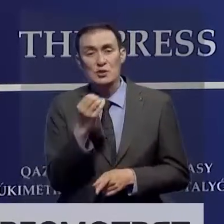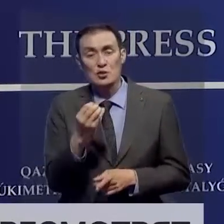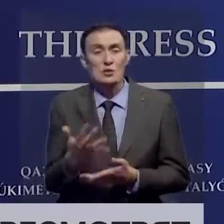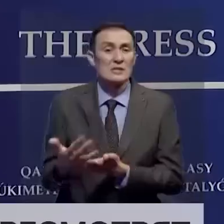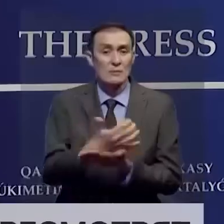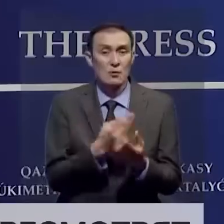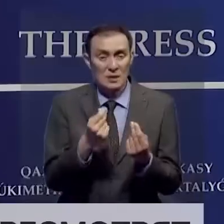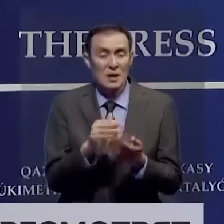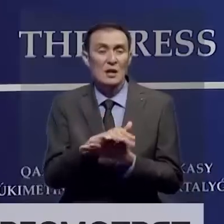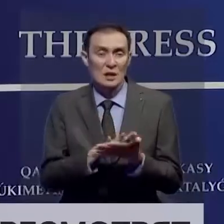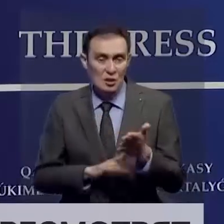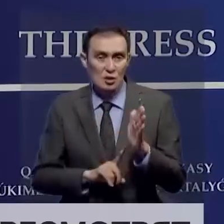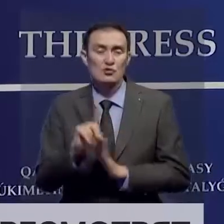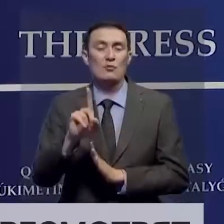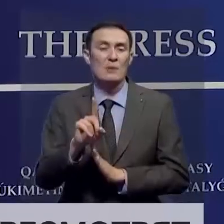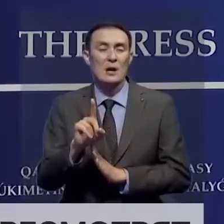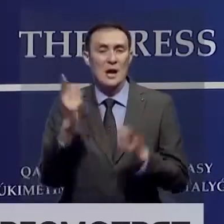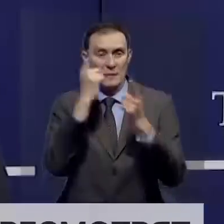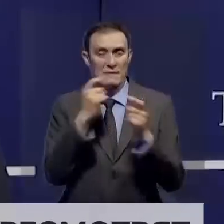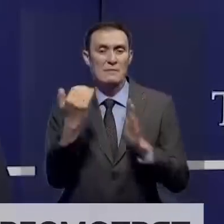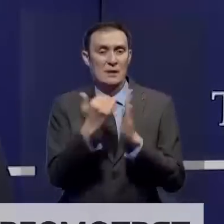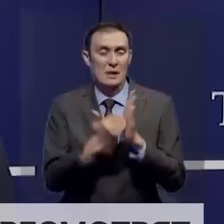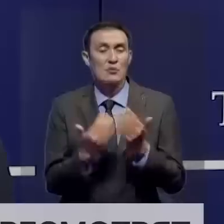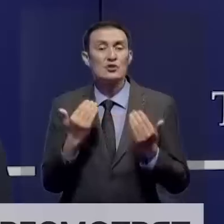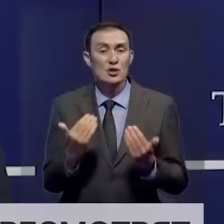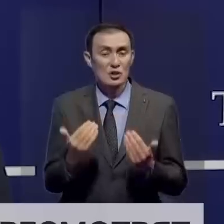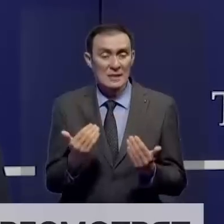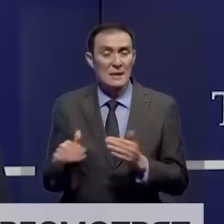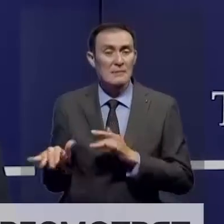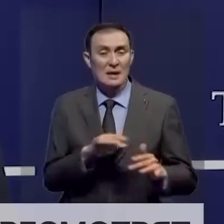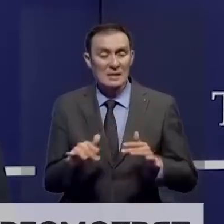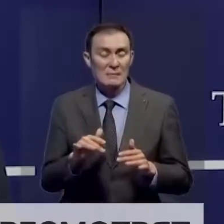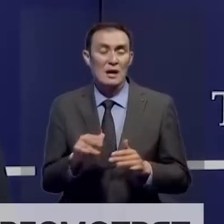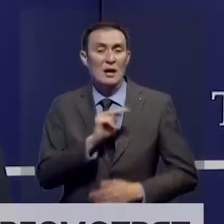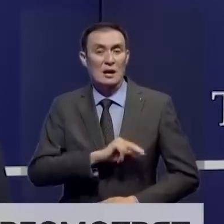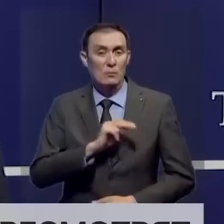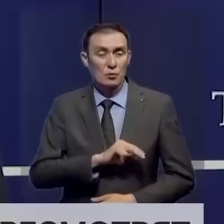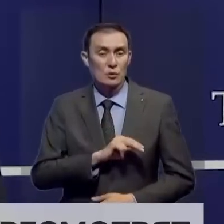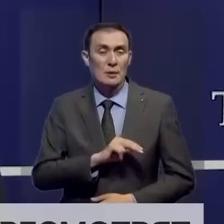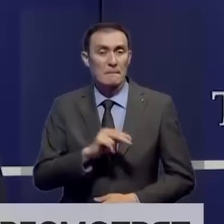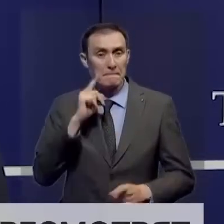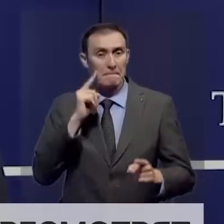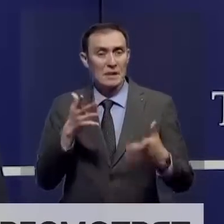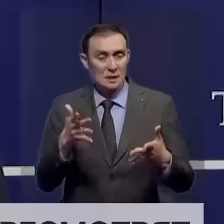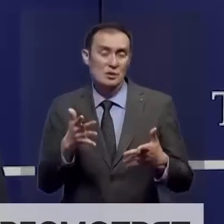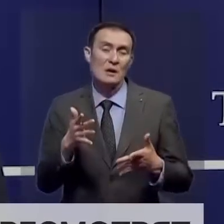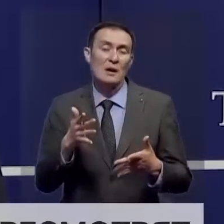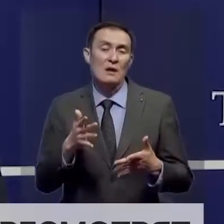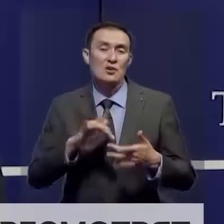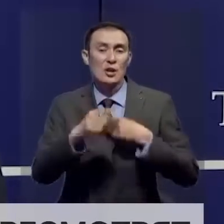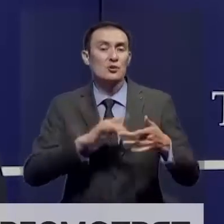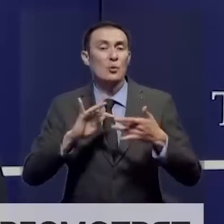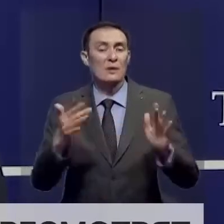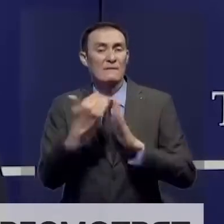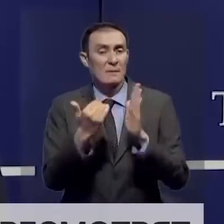соберем, потом еще раз объявим программу. Сейчас механизм работает абсолютно прозрачно, в